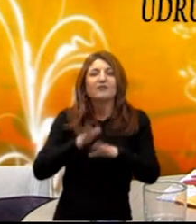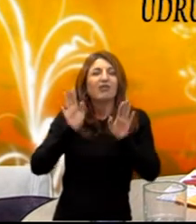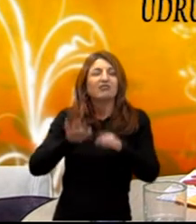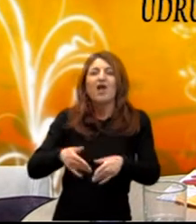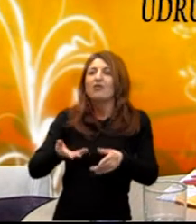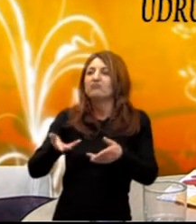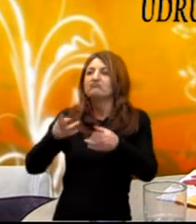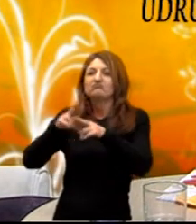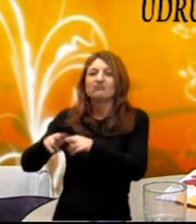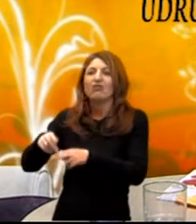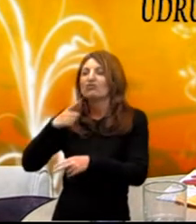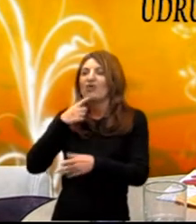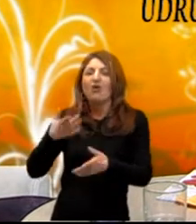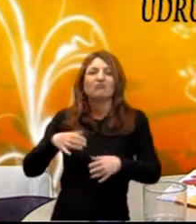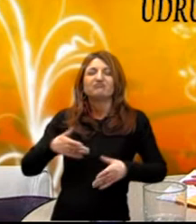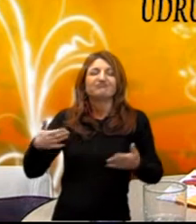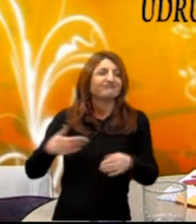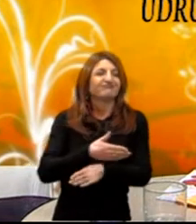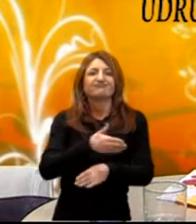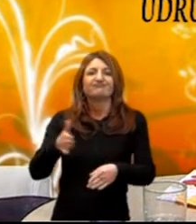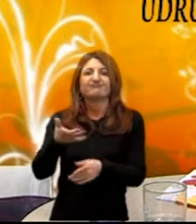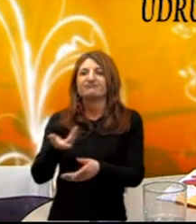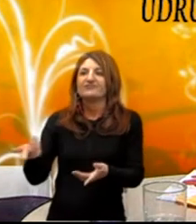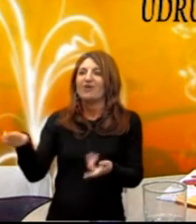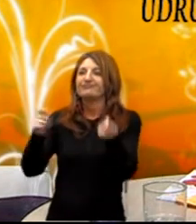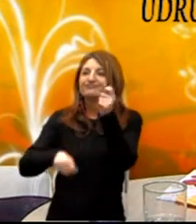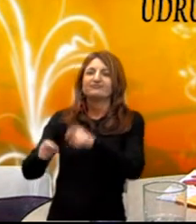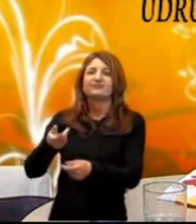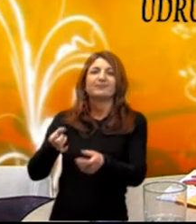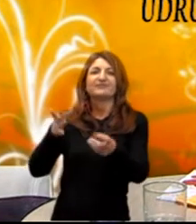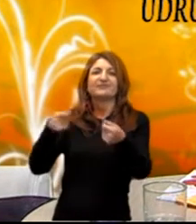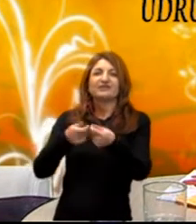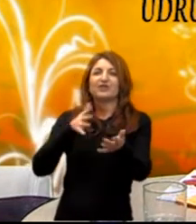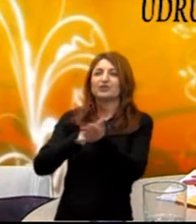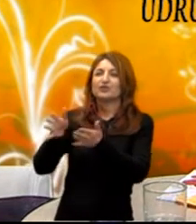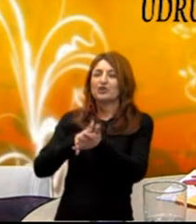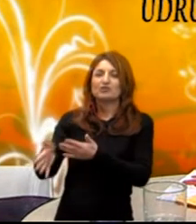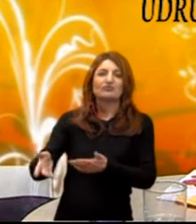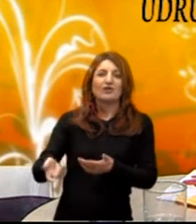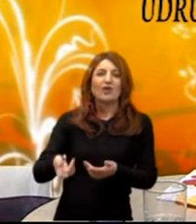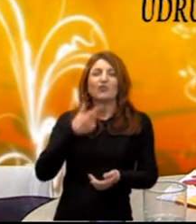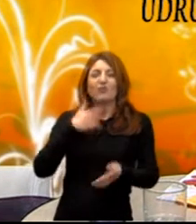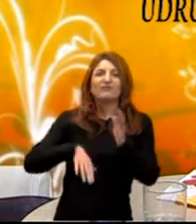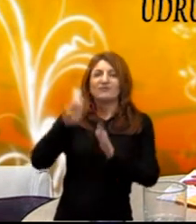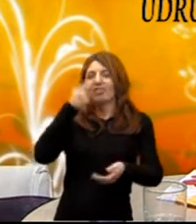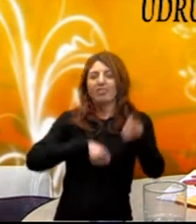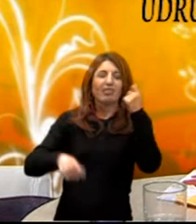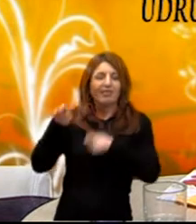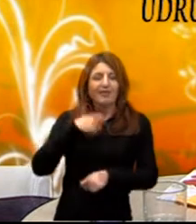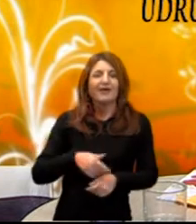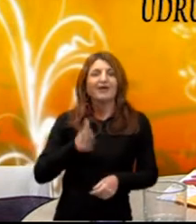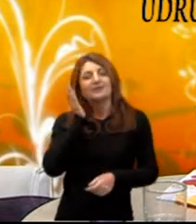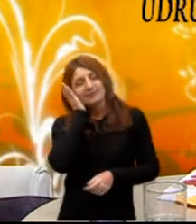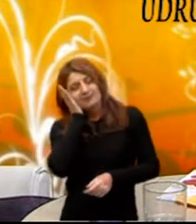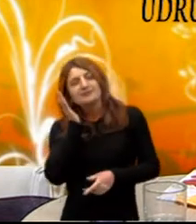ovih koji bauljaju po cestama, kupuju enormne stvari, jedu kući, prejedaju se, leže,